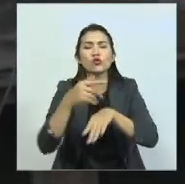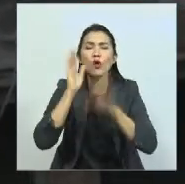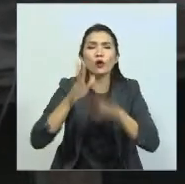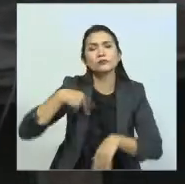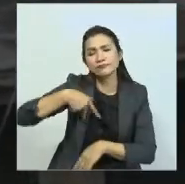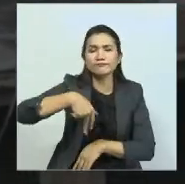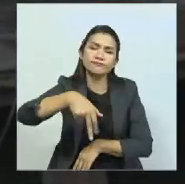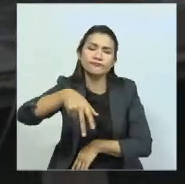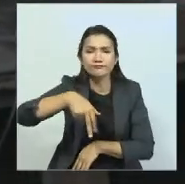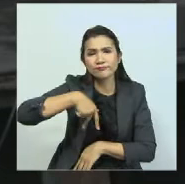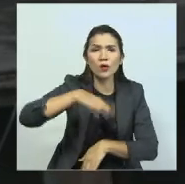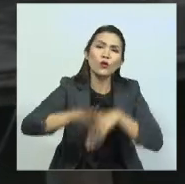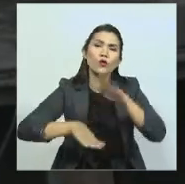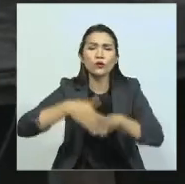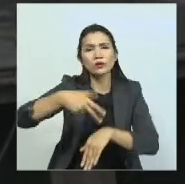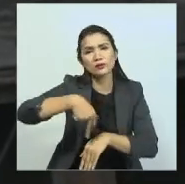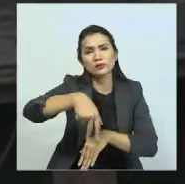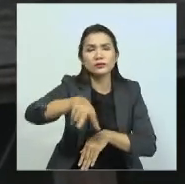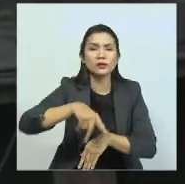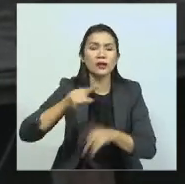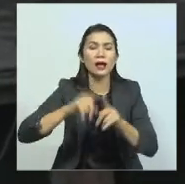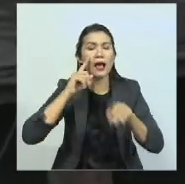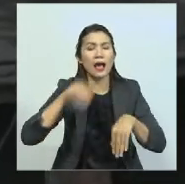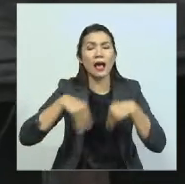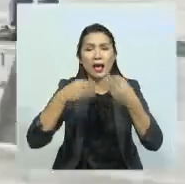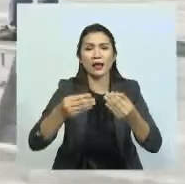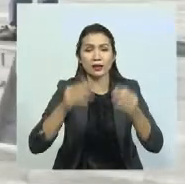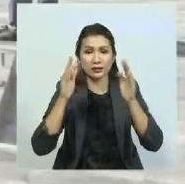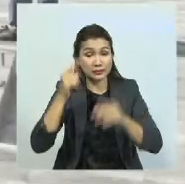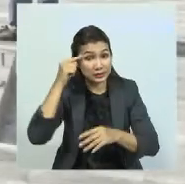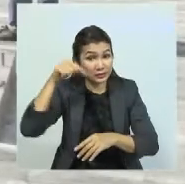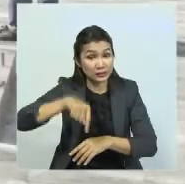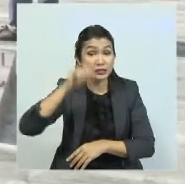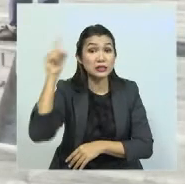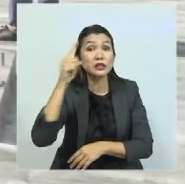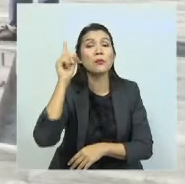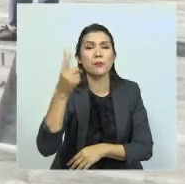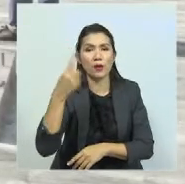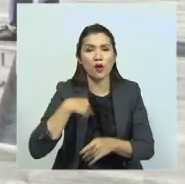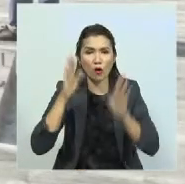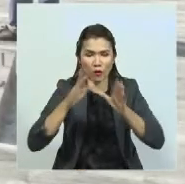งใหม่ของกรุงเทพมหานครด้วยนะคะซึ่งก็จะเป็นการสร้างอาชีพให้กับคนที่อยู่อาศัยอยู่ริมคลองทั้งสองฝั่งด้วย